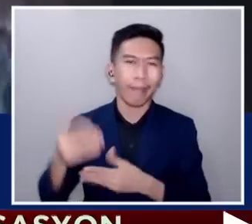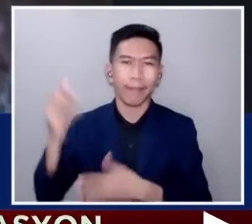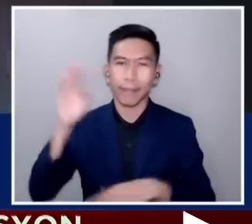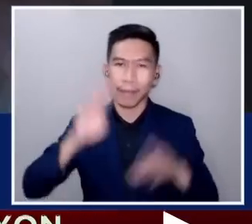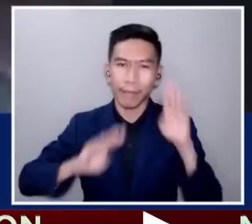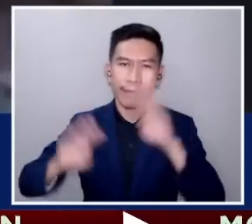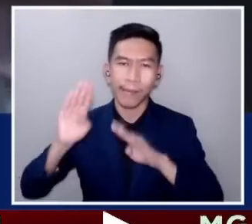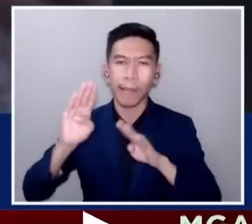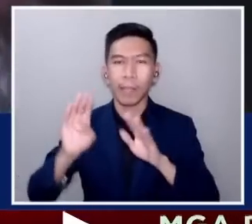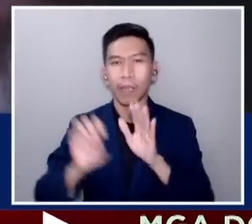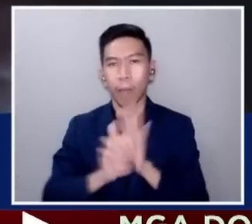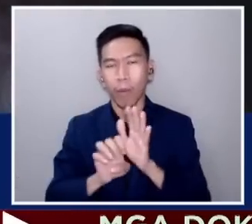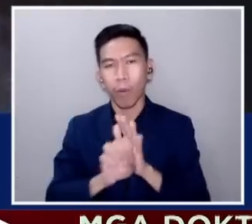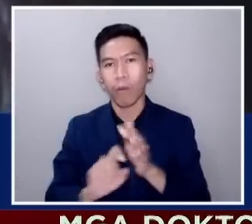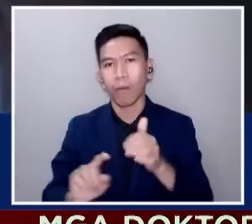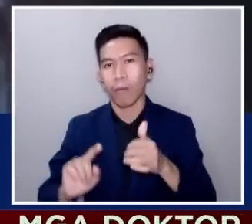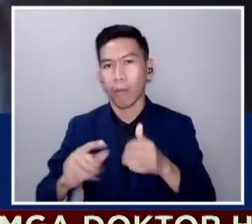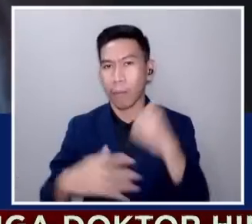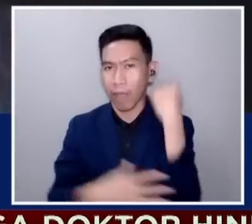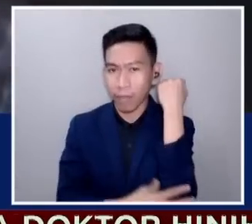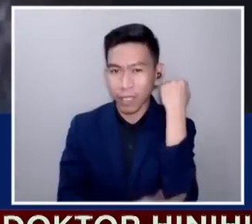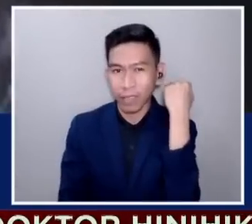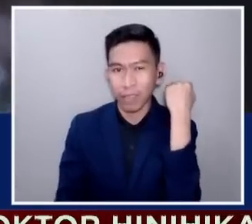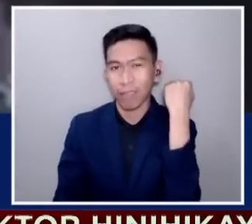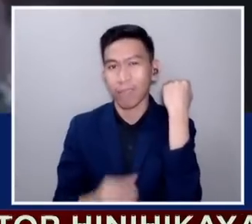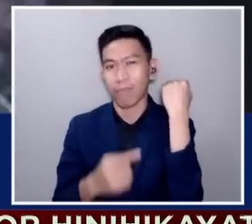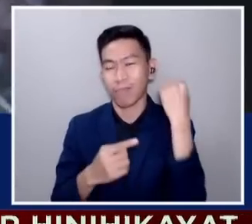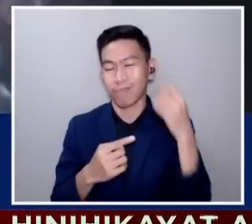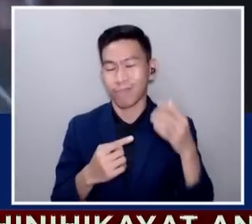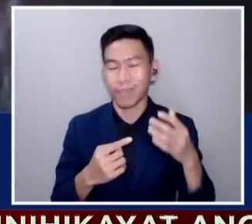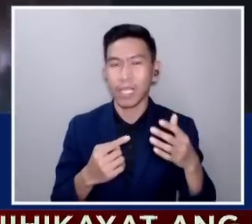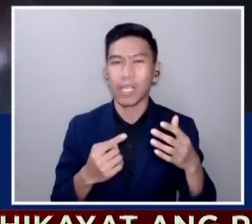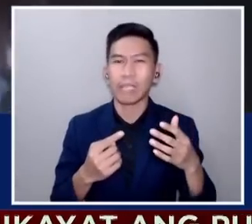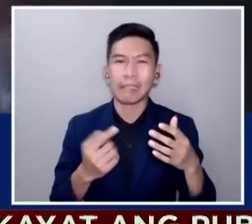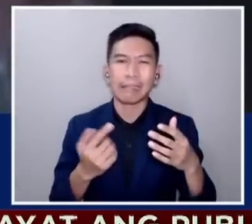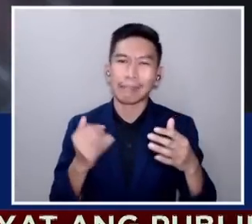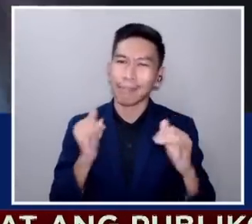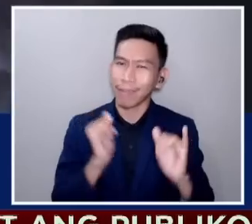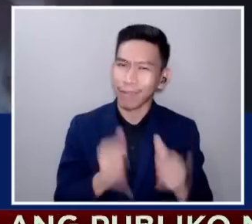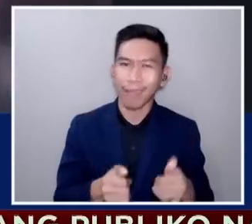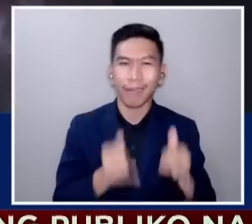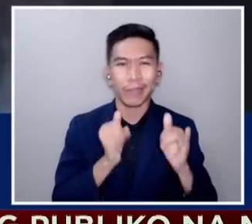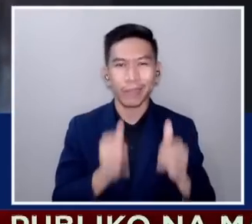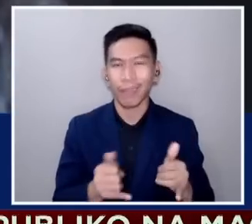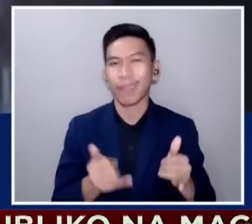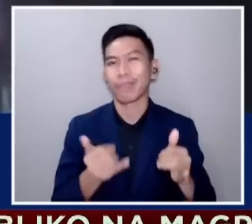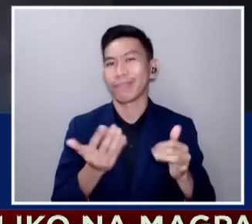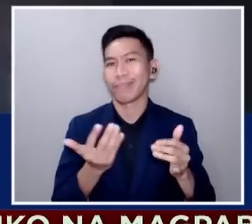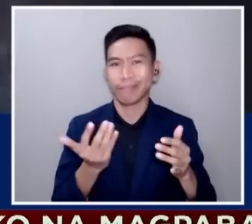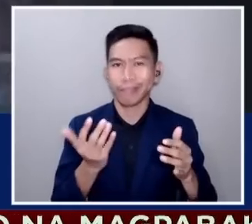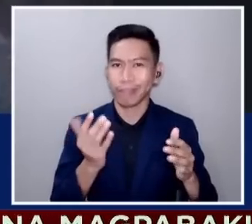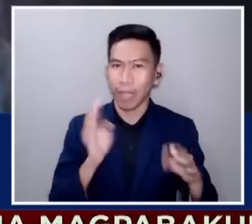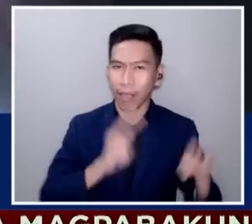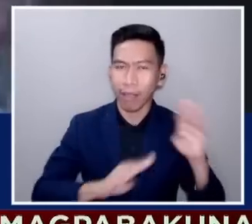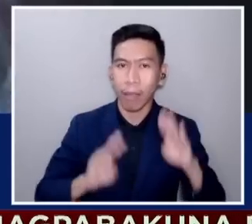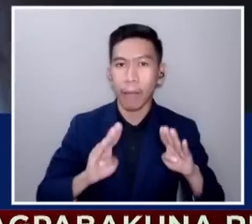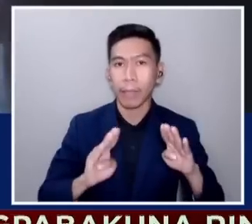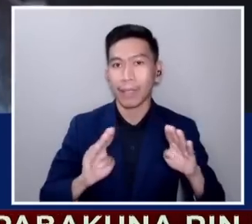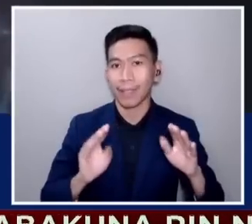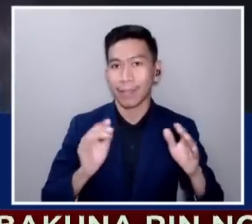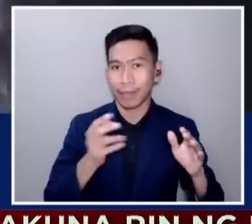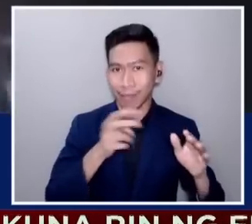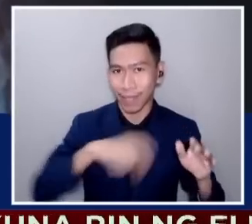poverty na hindi ito ma-address. Dito po sa bagong sistema